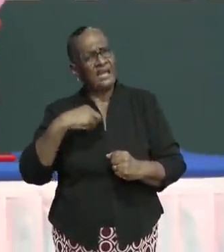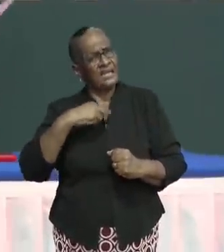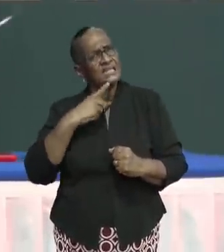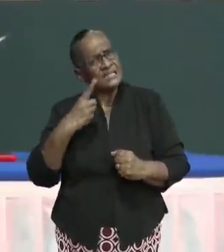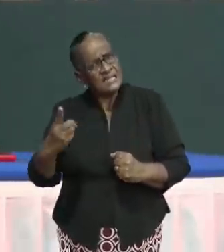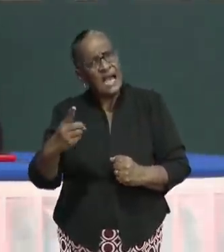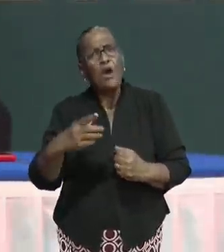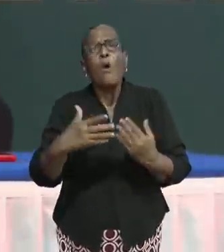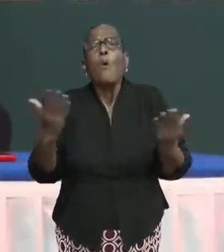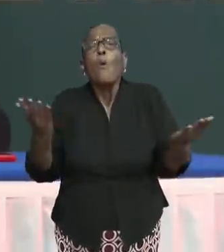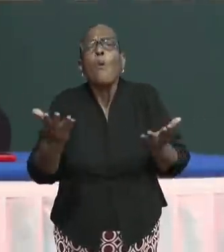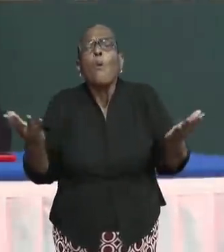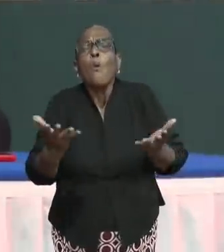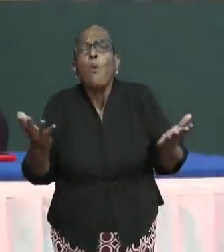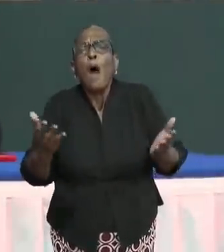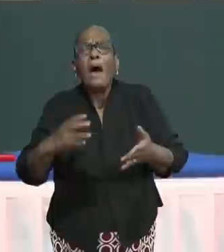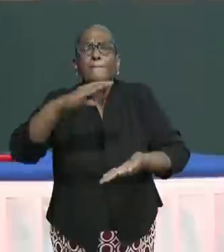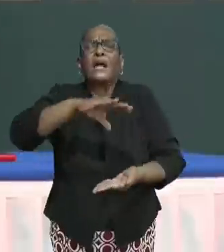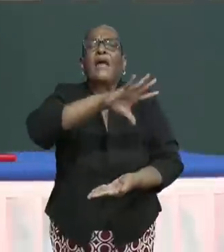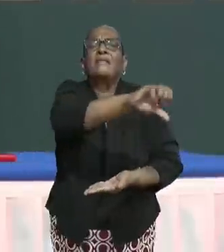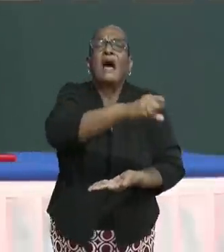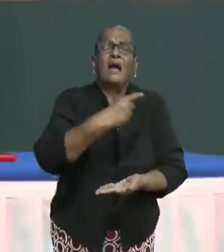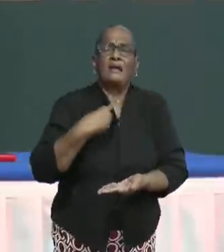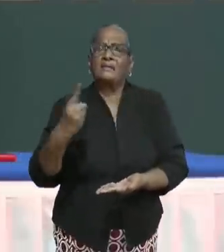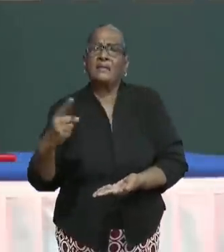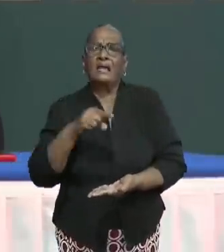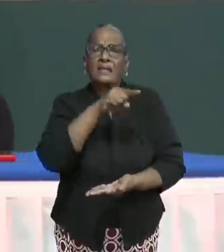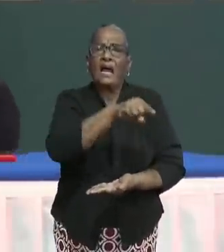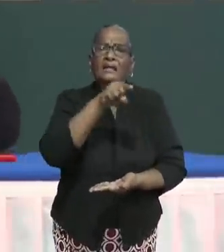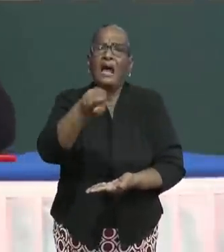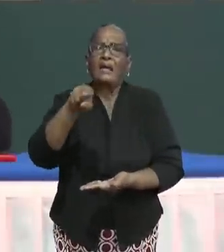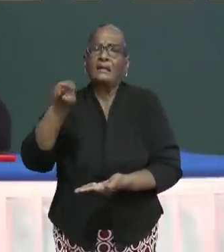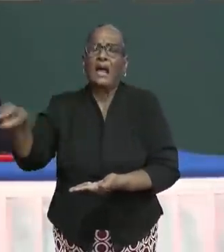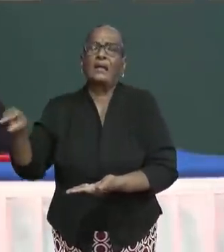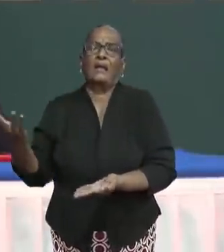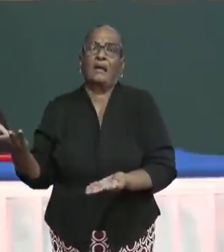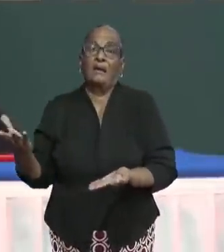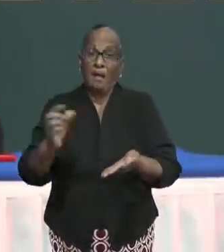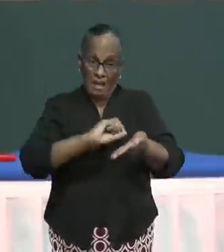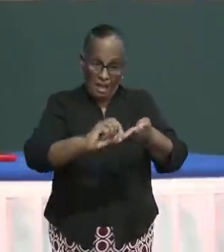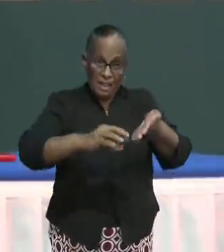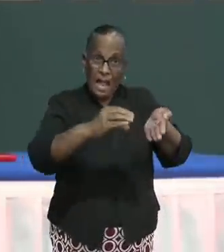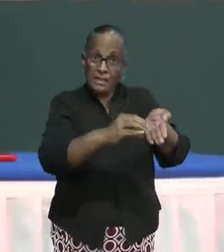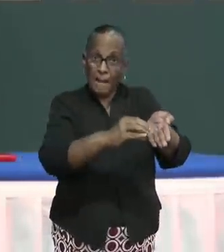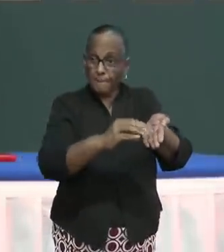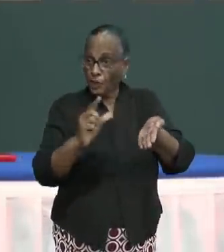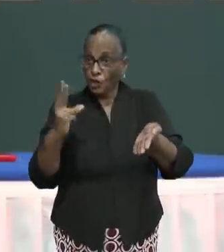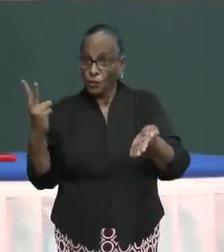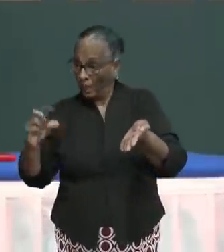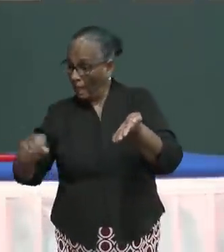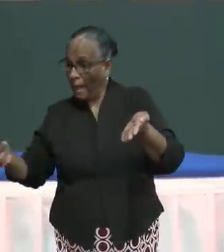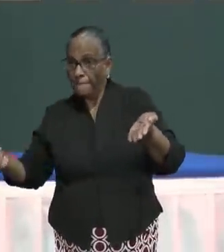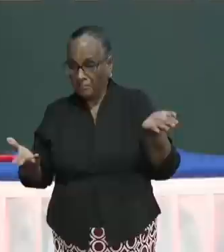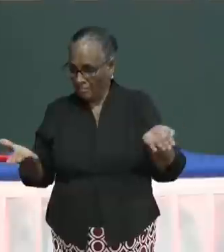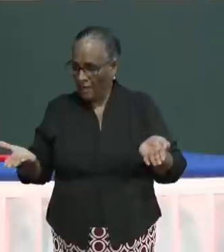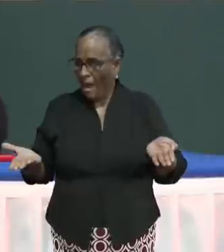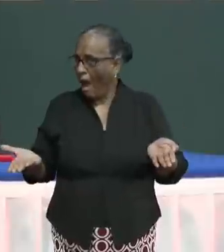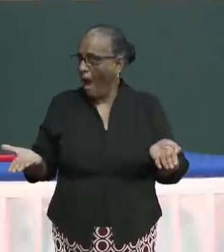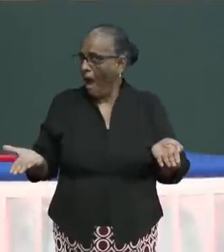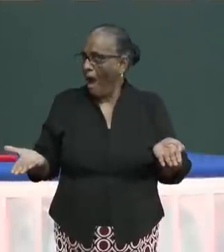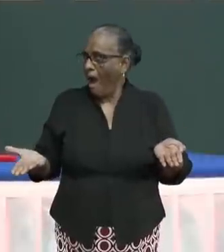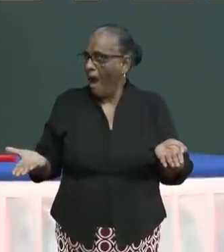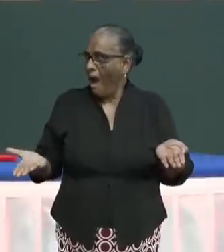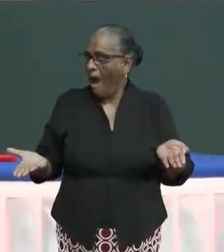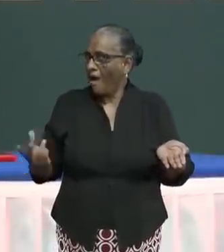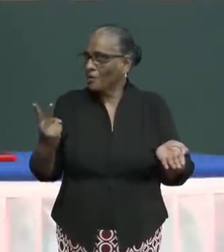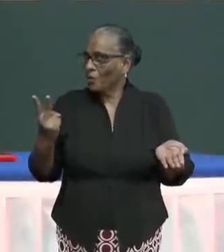En if de sma van een traw weg on de van ei u dat mila is dat no kan dat van de prins wat be